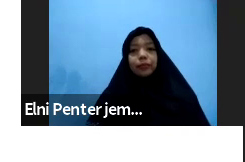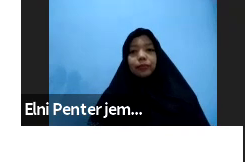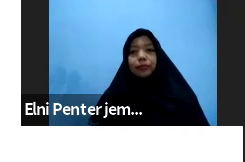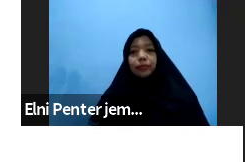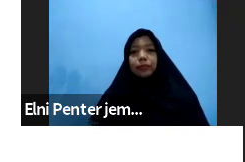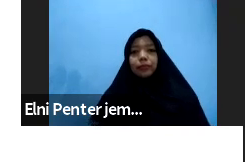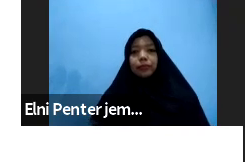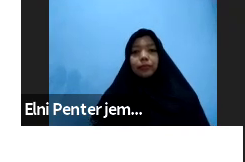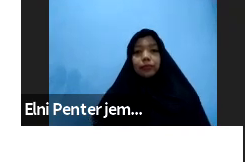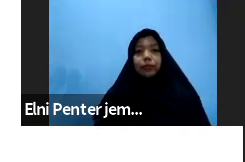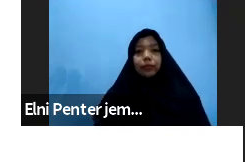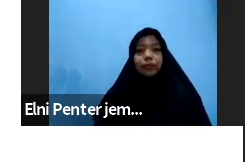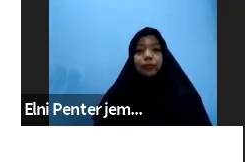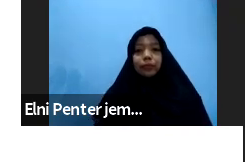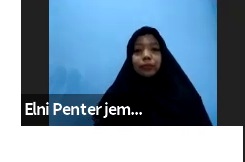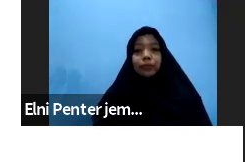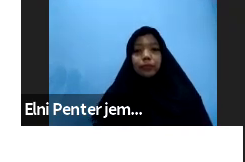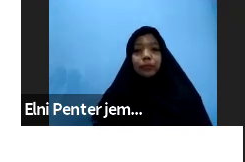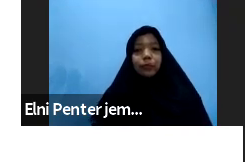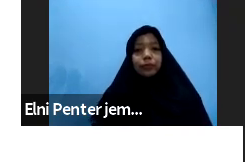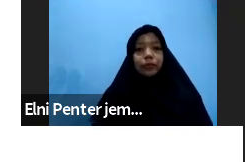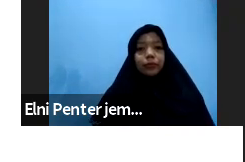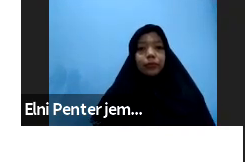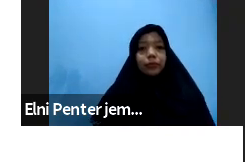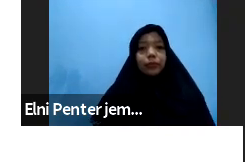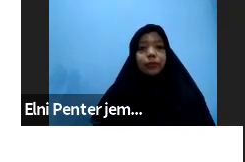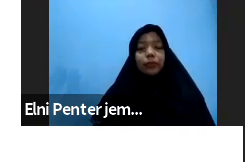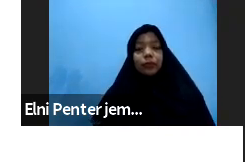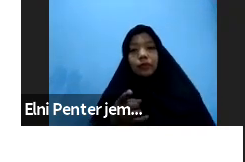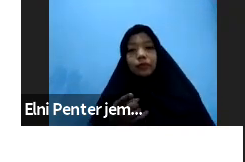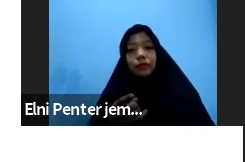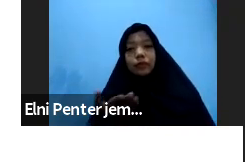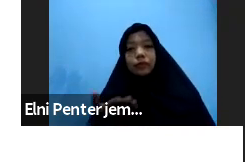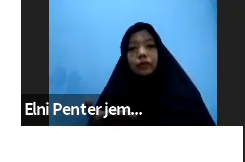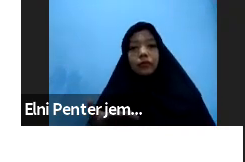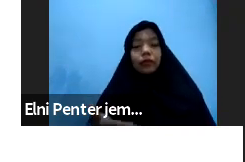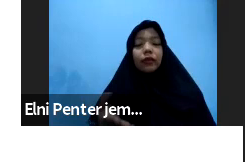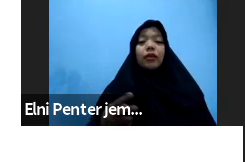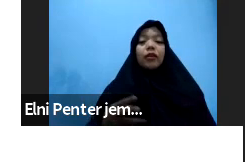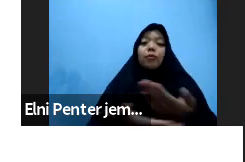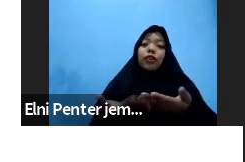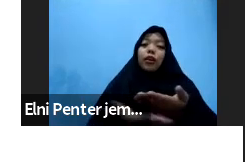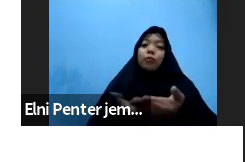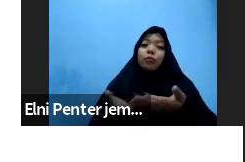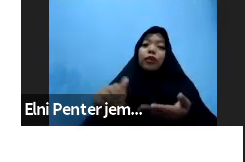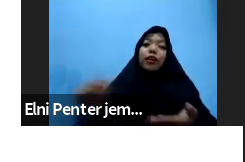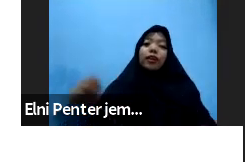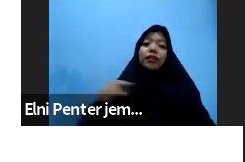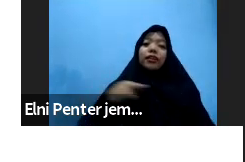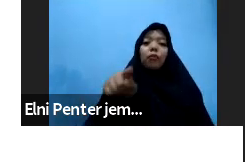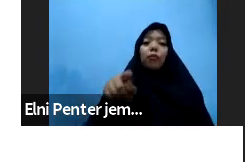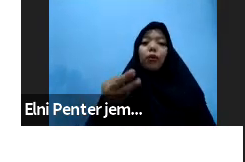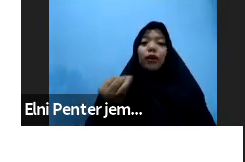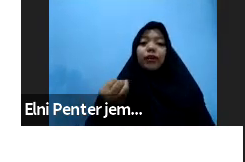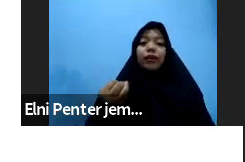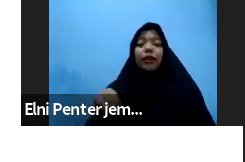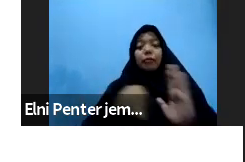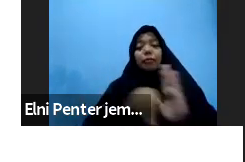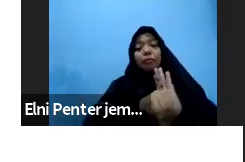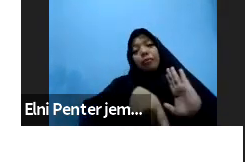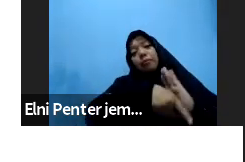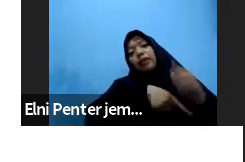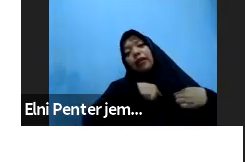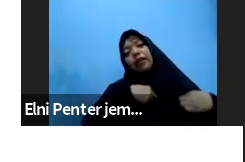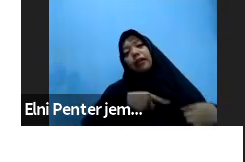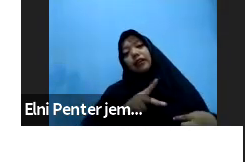saya sudah sampai di sini Saya ingin mudah-mudahan semuanya memperhatikan Saya ingin mengajak